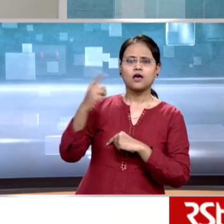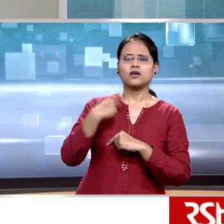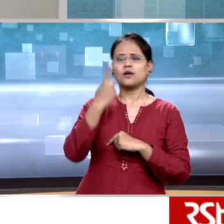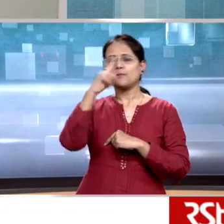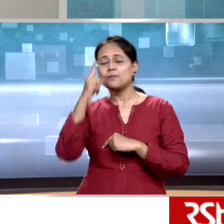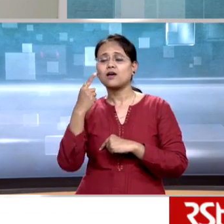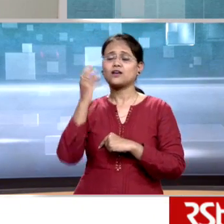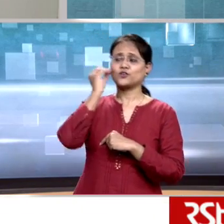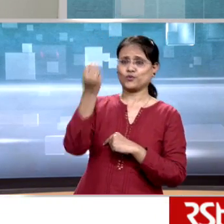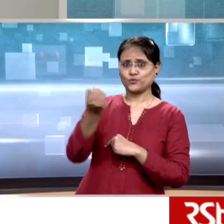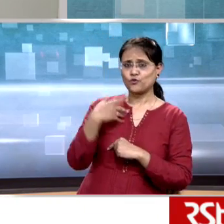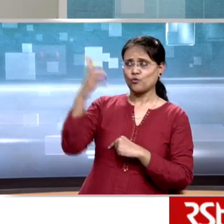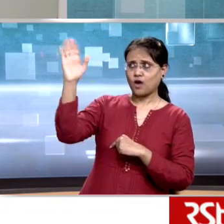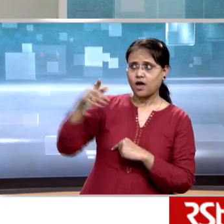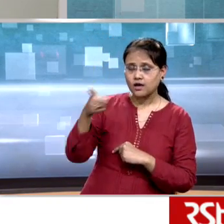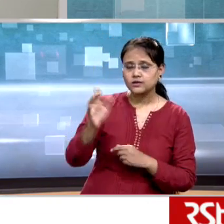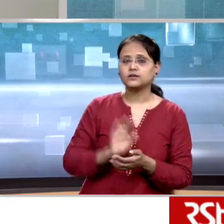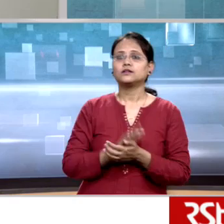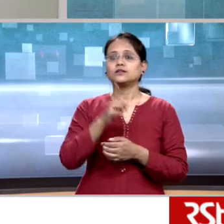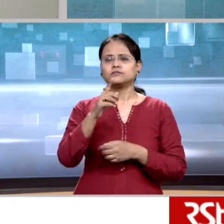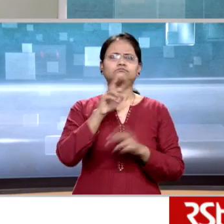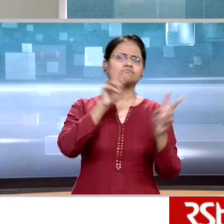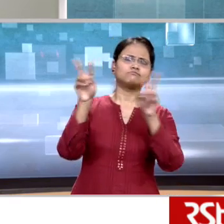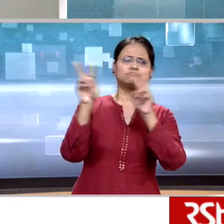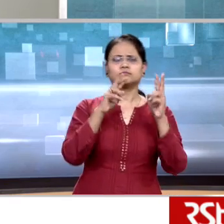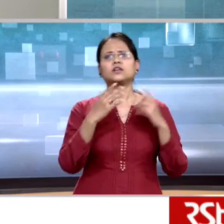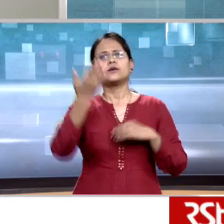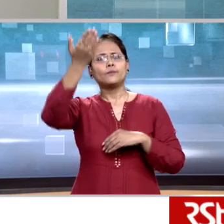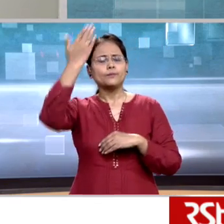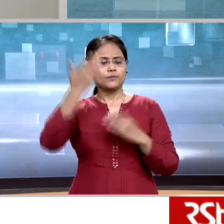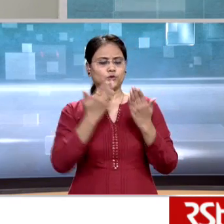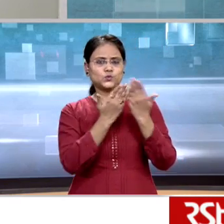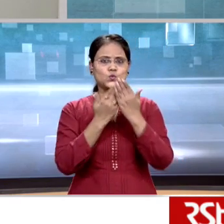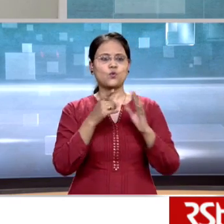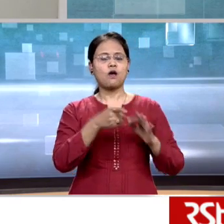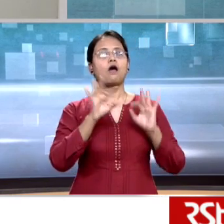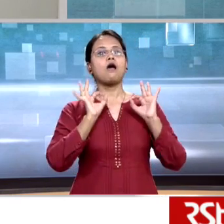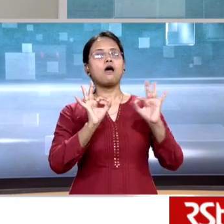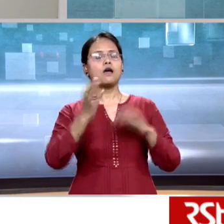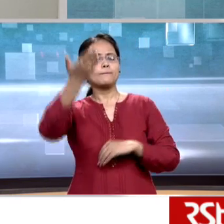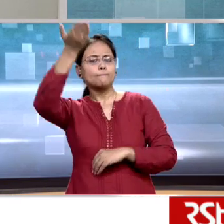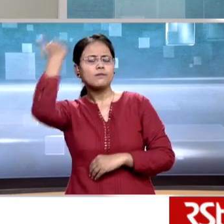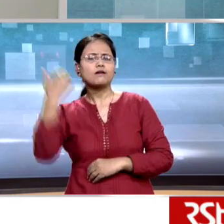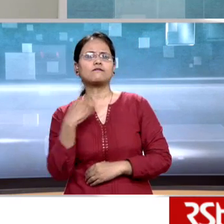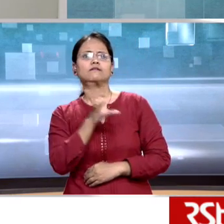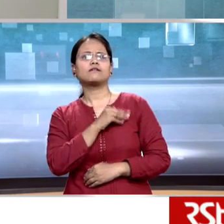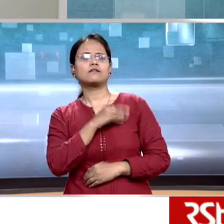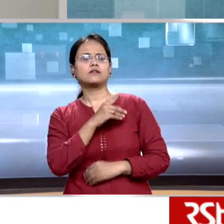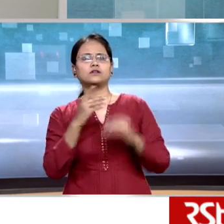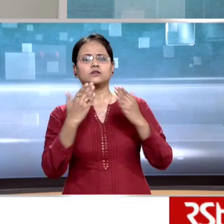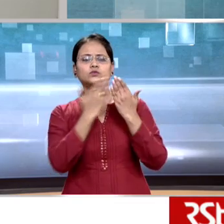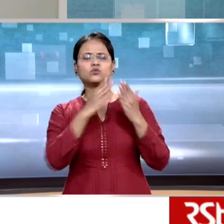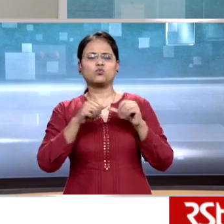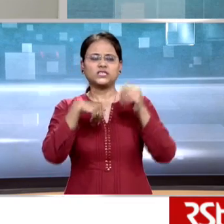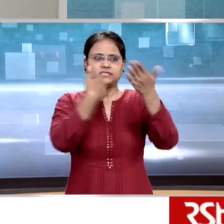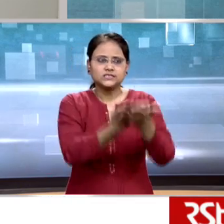ले जा मम्मा कोई आया है। ये तो देखते ही फिर स्कूल में भी अच्छा स्कूल, पहले हम लोग डरते थे कि स्कूल में एडमिशन